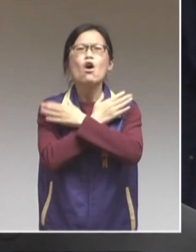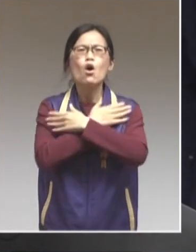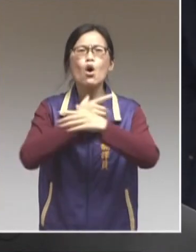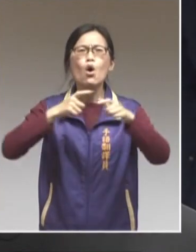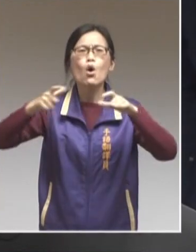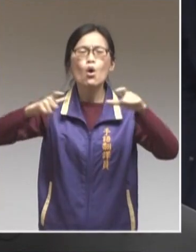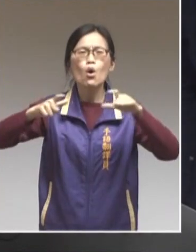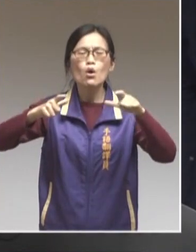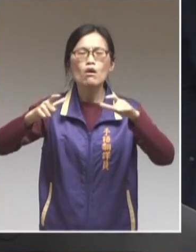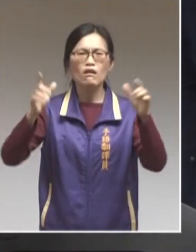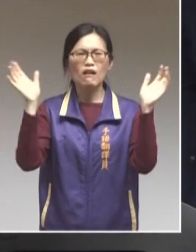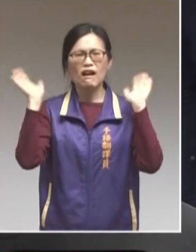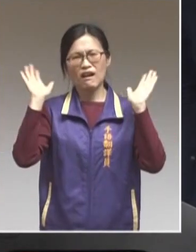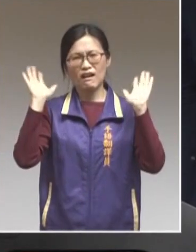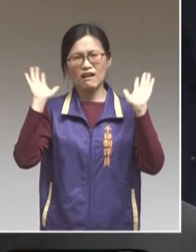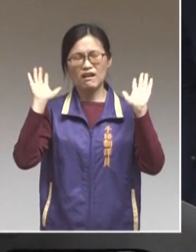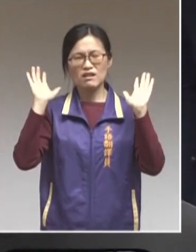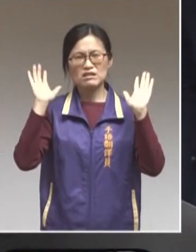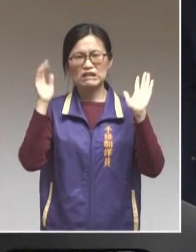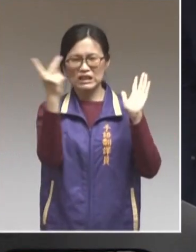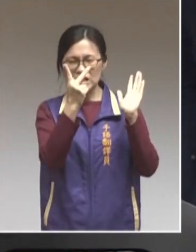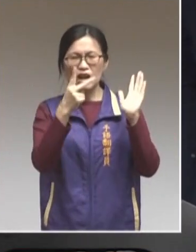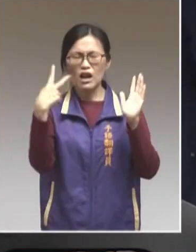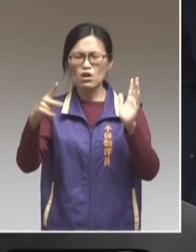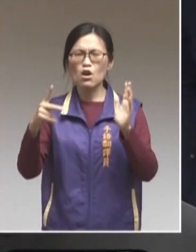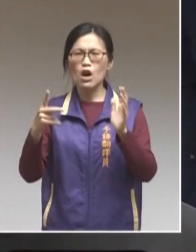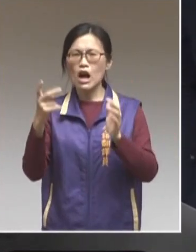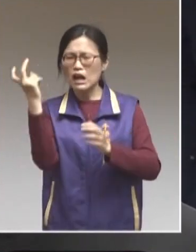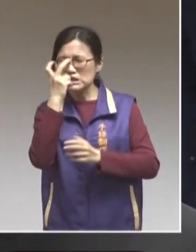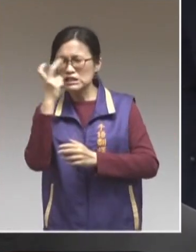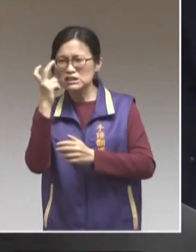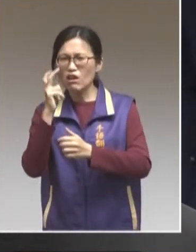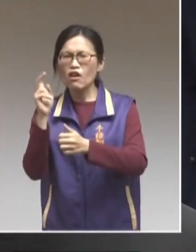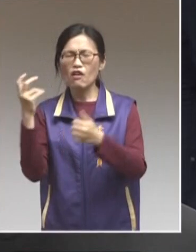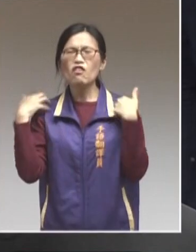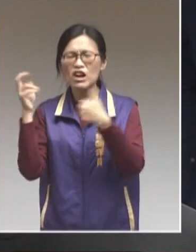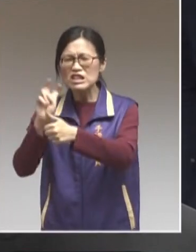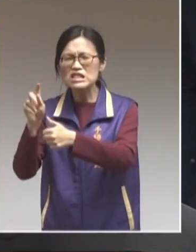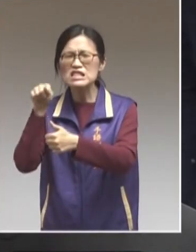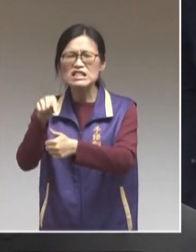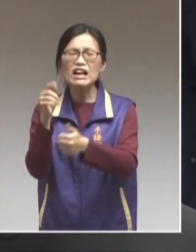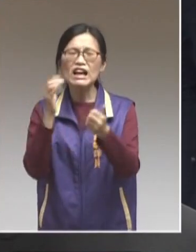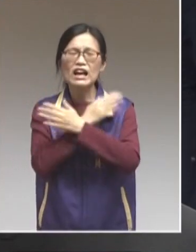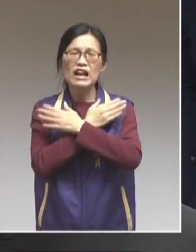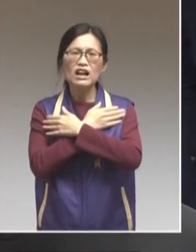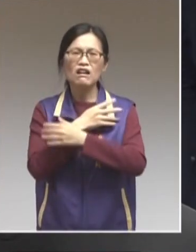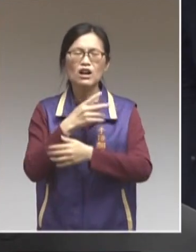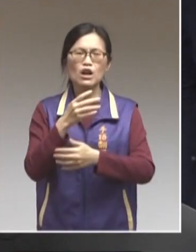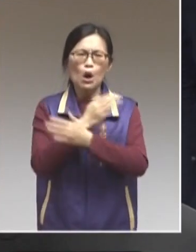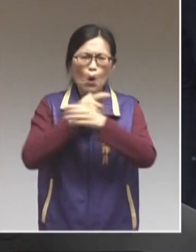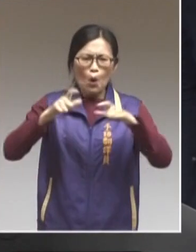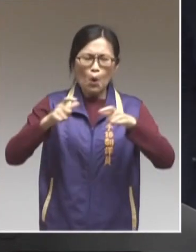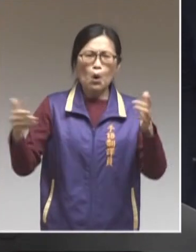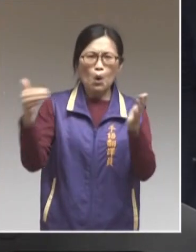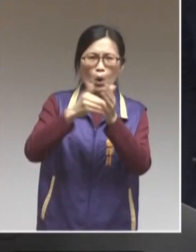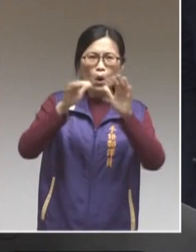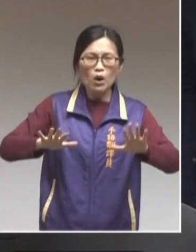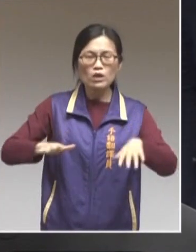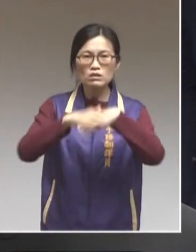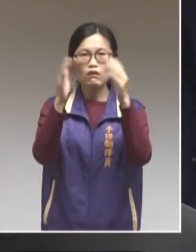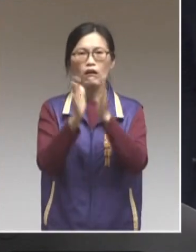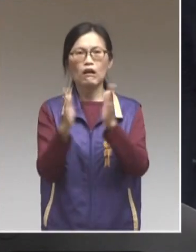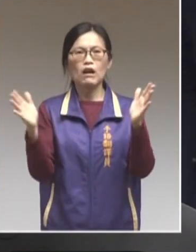这个小朋友以及他的主要照顾者。那整个幼儿园到目前为止，总共小朋友已经